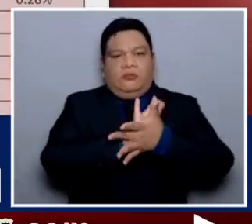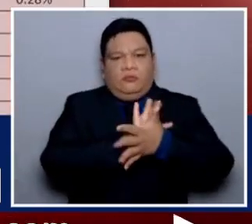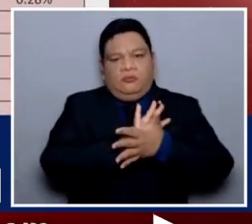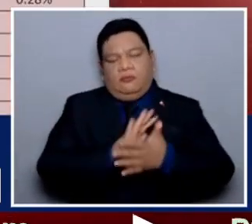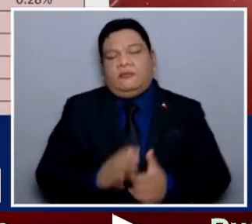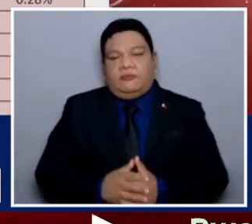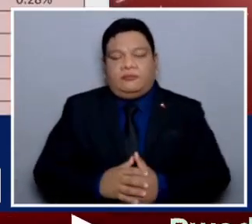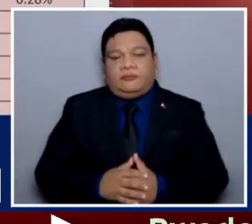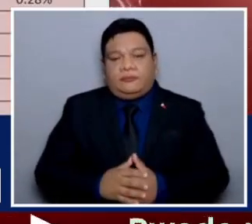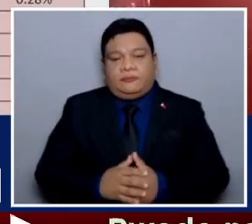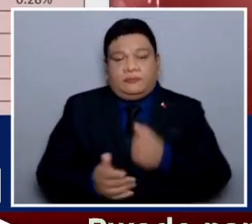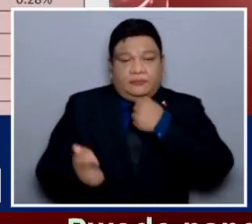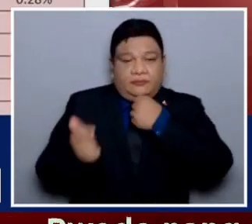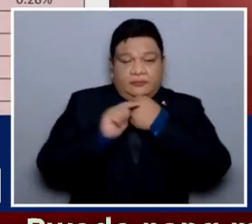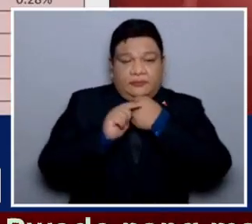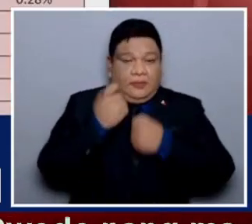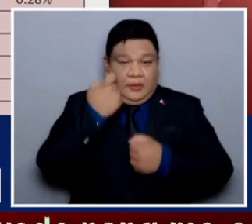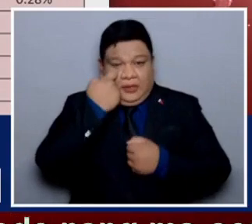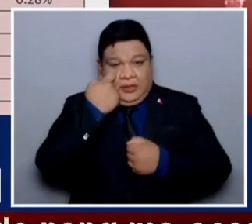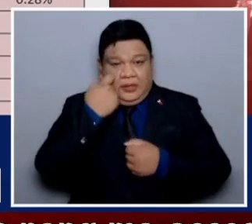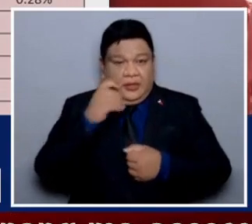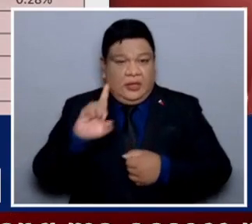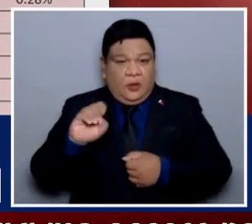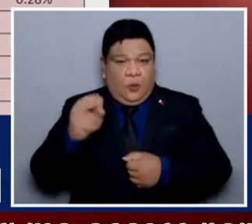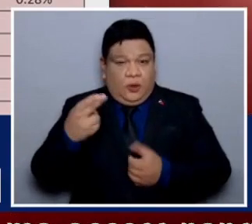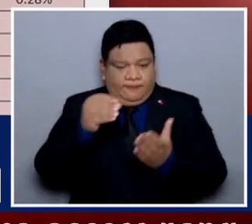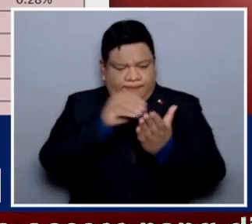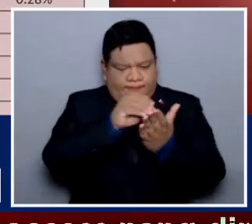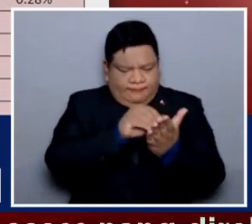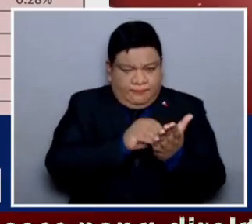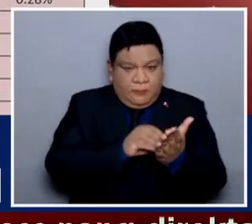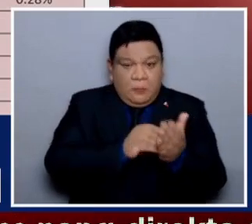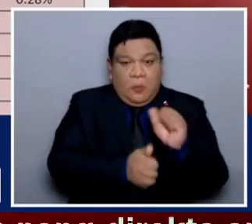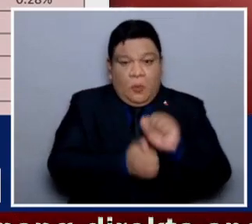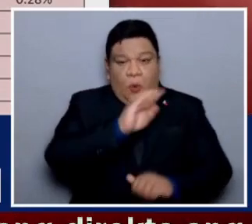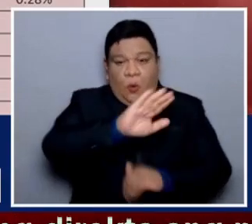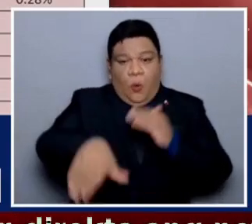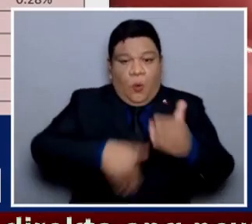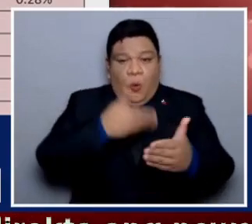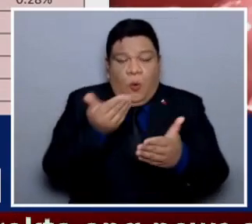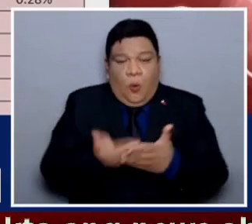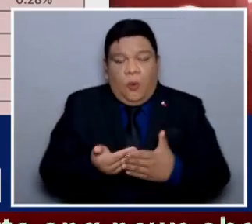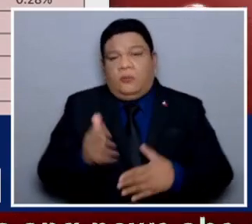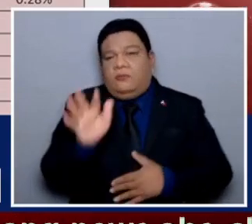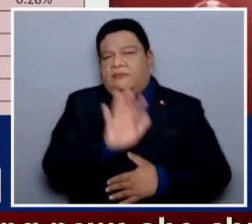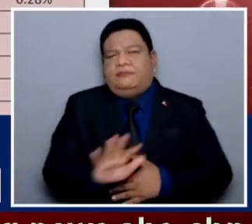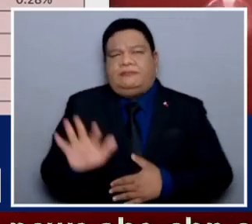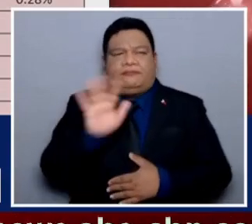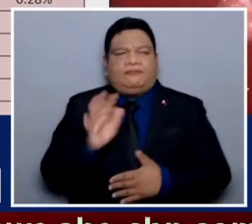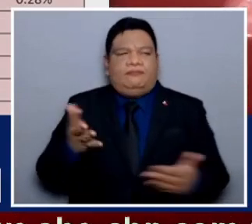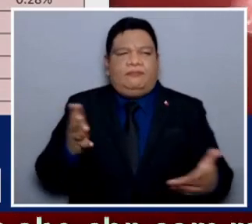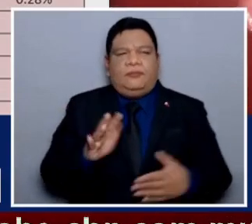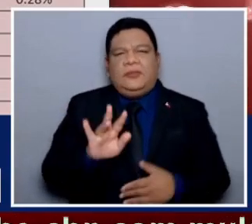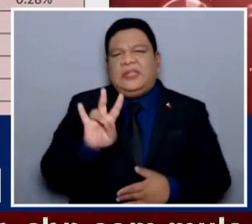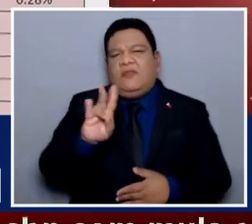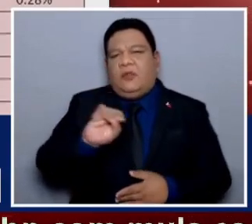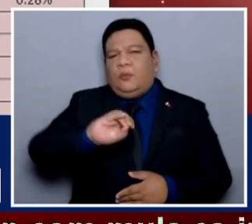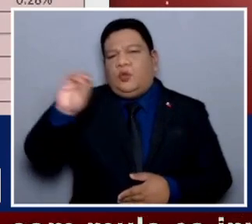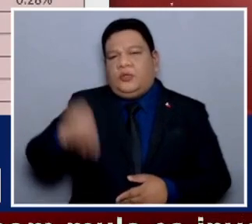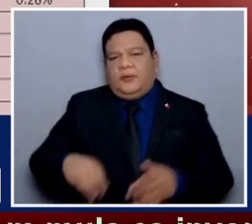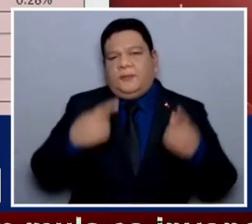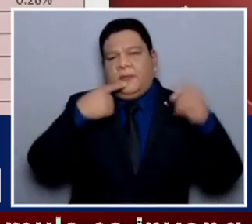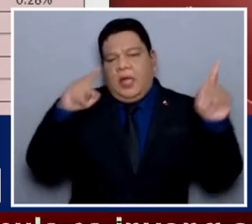tala ng DOH, lahat ng rehiyon sa bansa maliban sa BARM ay nabakunahan na ang higit 70% ng kanilang